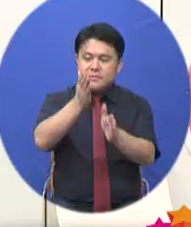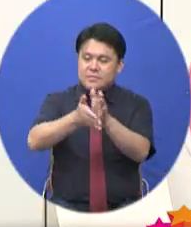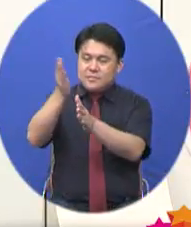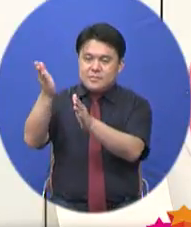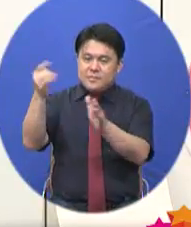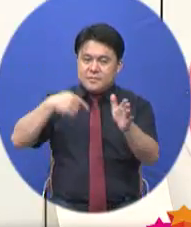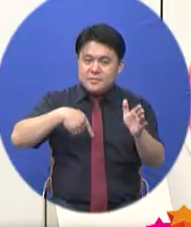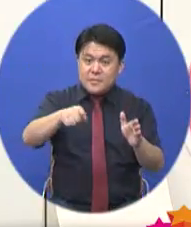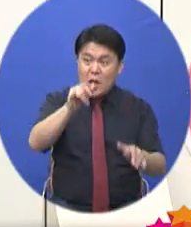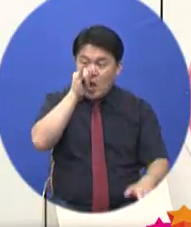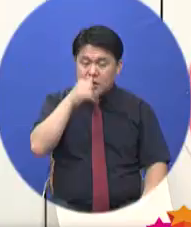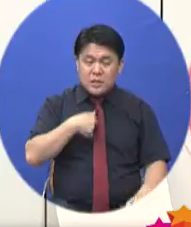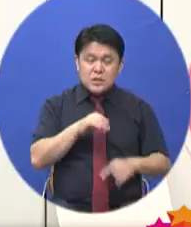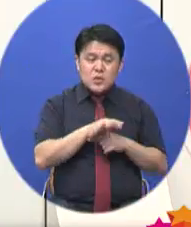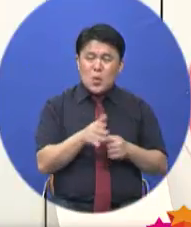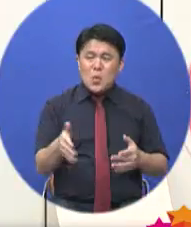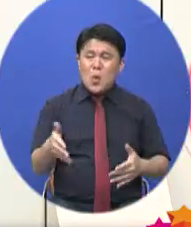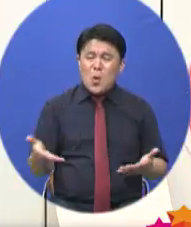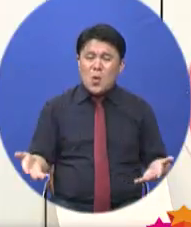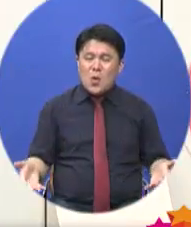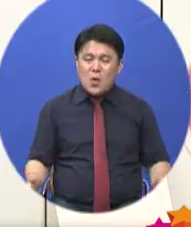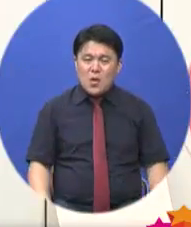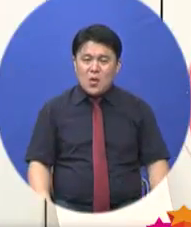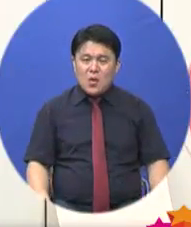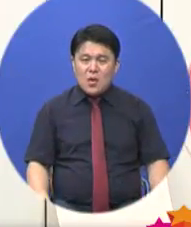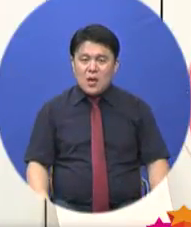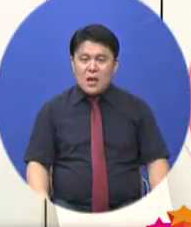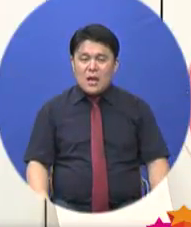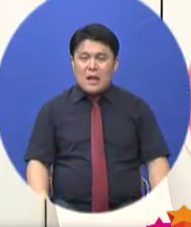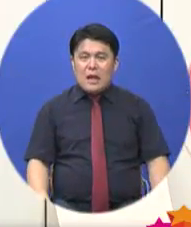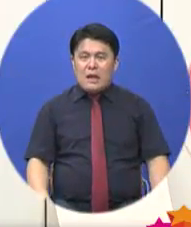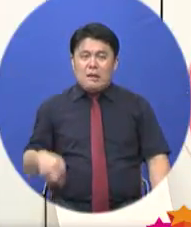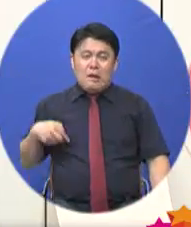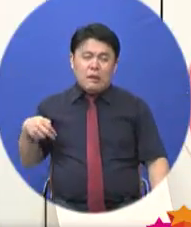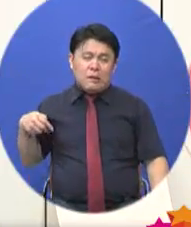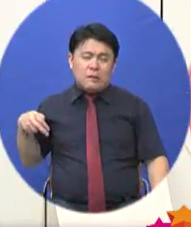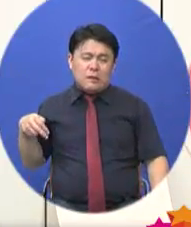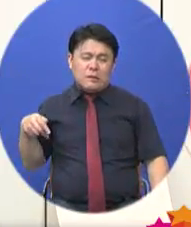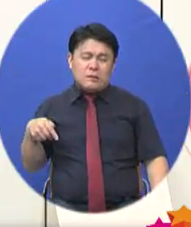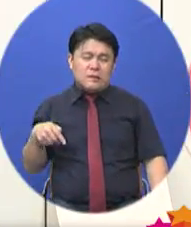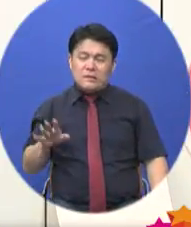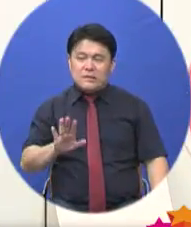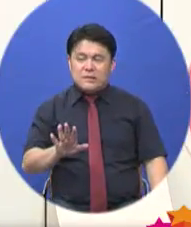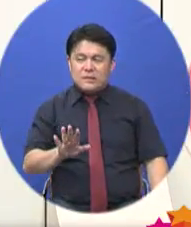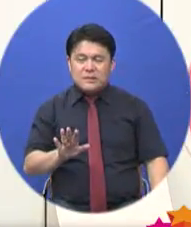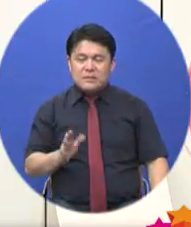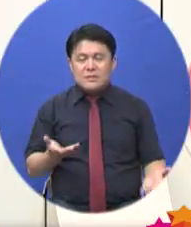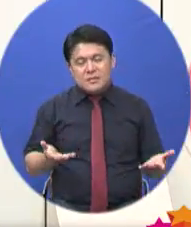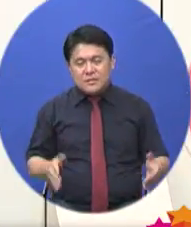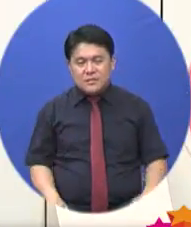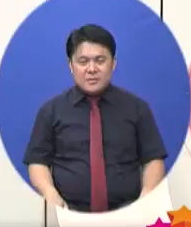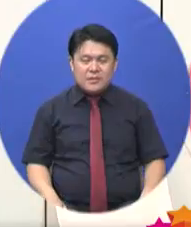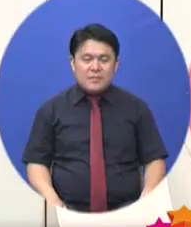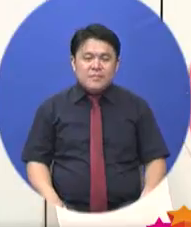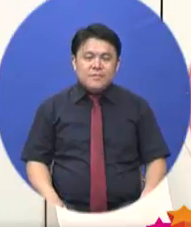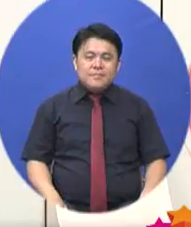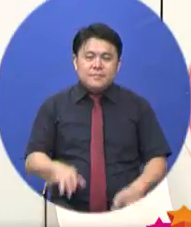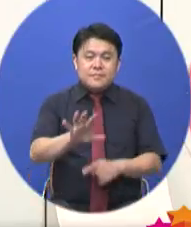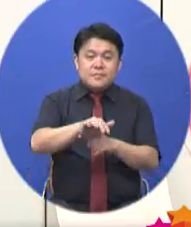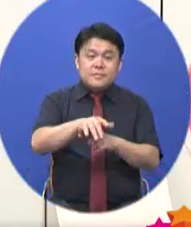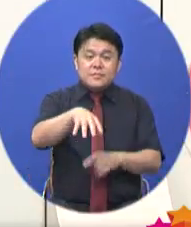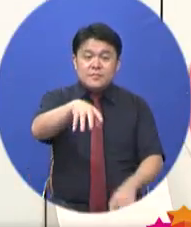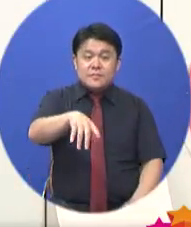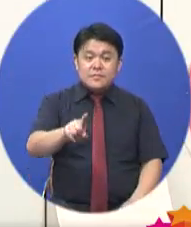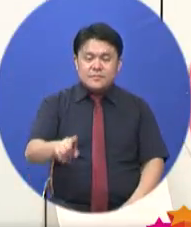가게가 있지 우리는 시골이었기 때문에 네. 나오려면 한참 나와야 돼 못 나왔었어요. 네. 그리고 네. 이제 그 당시엔